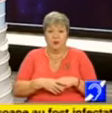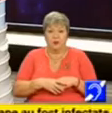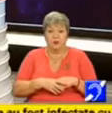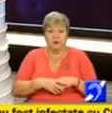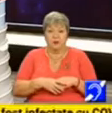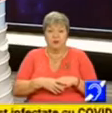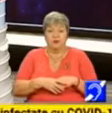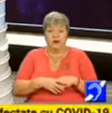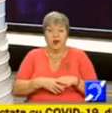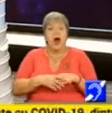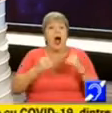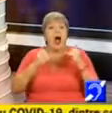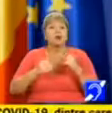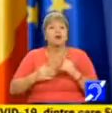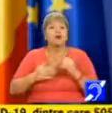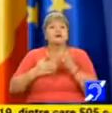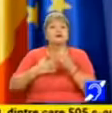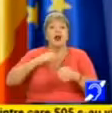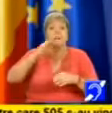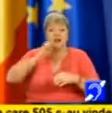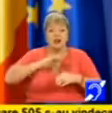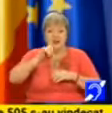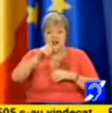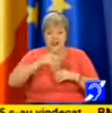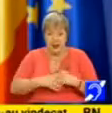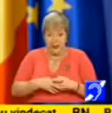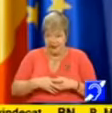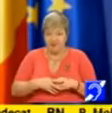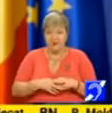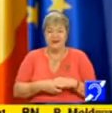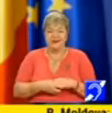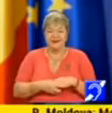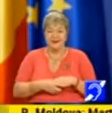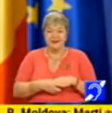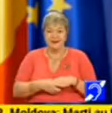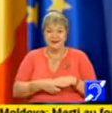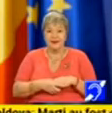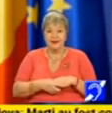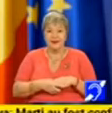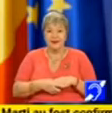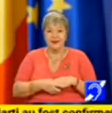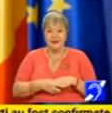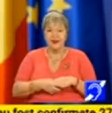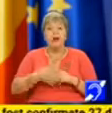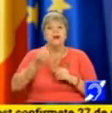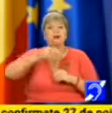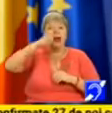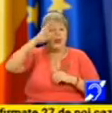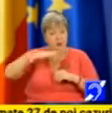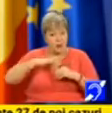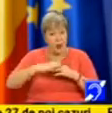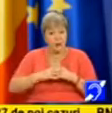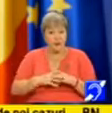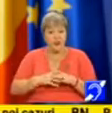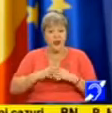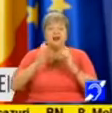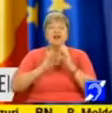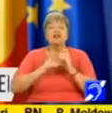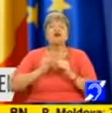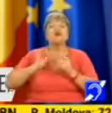Și mergem acum la Cotroceni. Președintele face declarații. Bună ziua! Hristos a